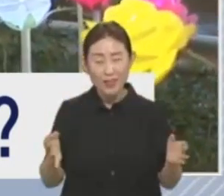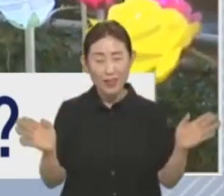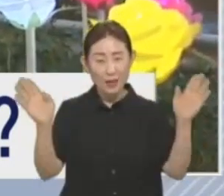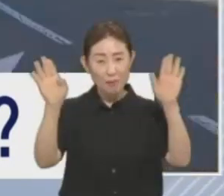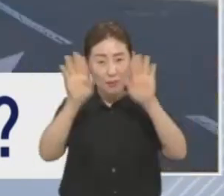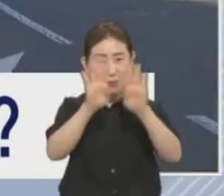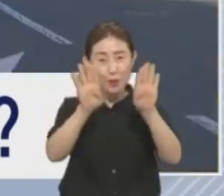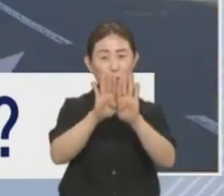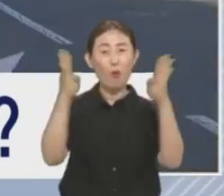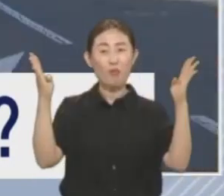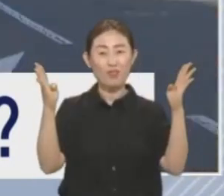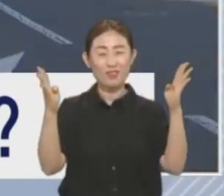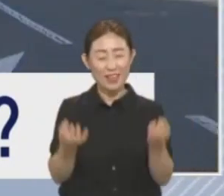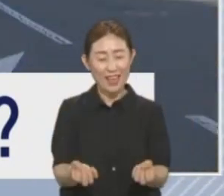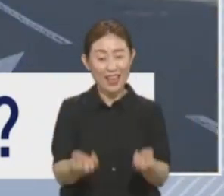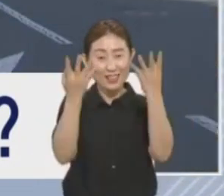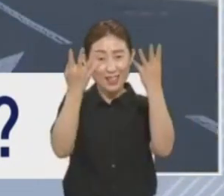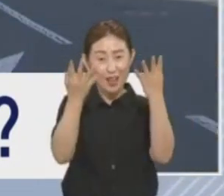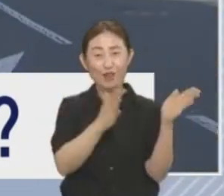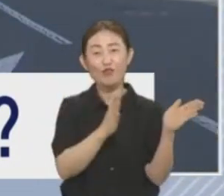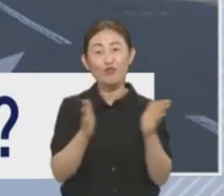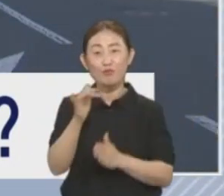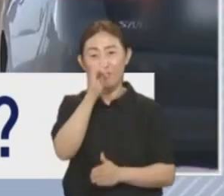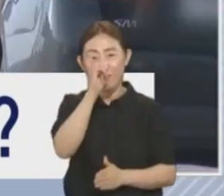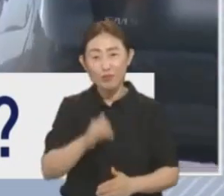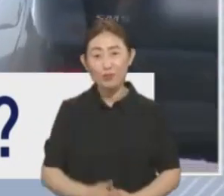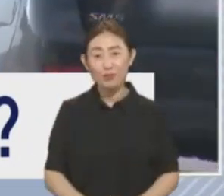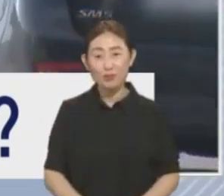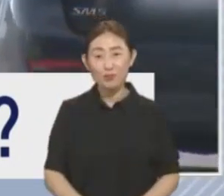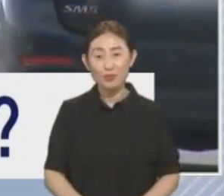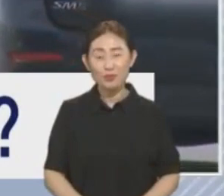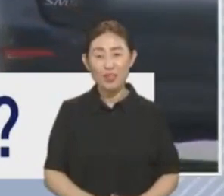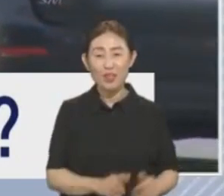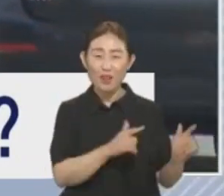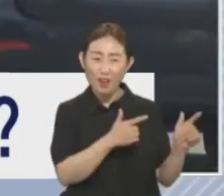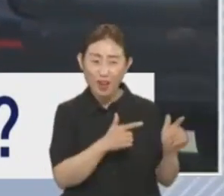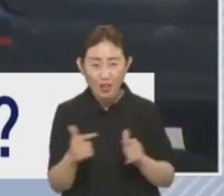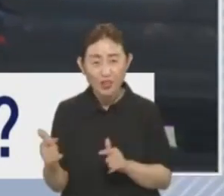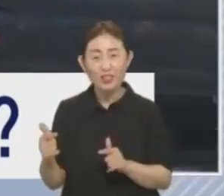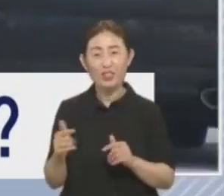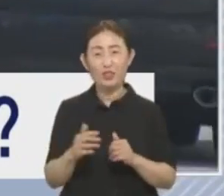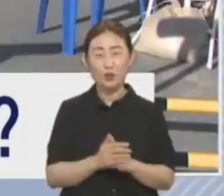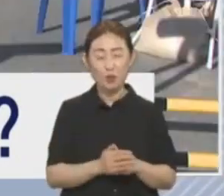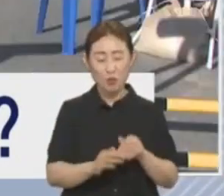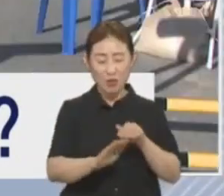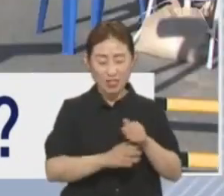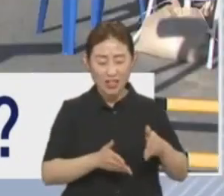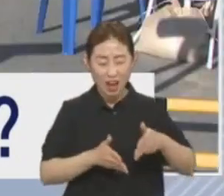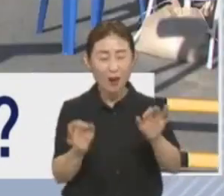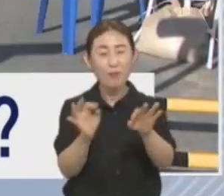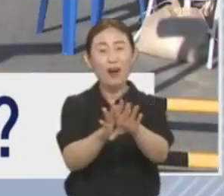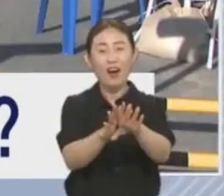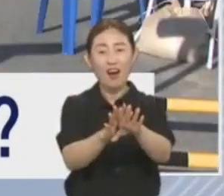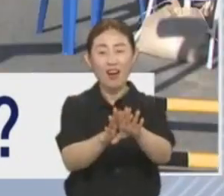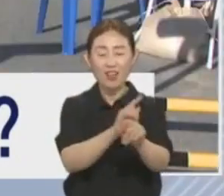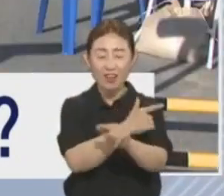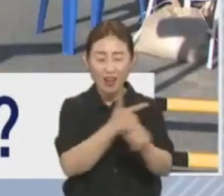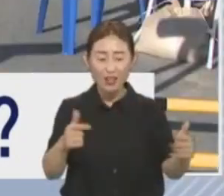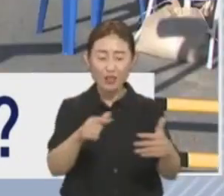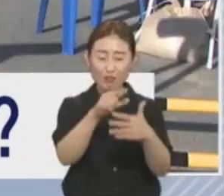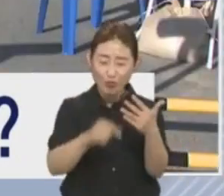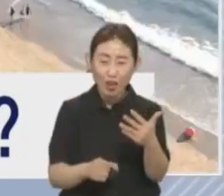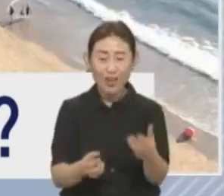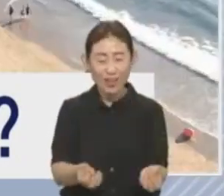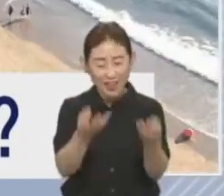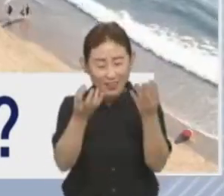합니다. 단순한 야간 개장이 아니고 바스킹도 할 수 있고 또 차 없는 거리에서 각종 이벤트도 할